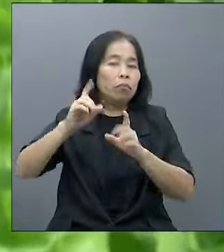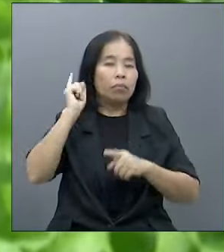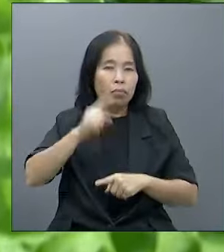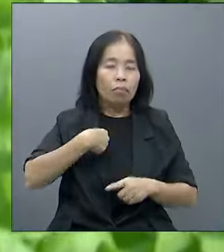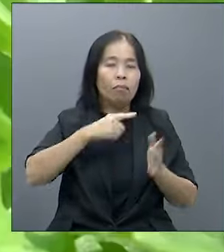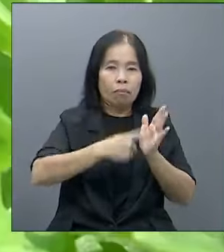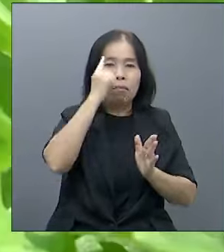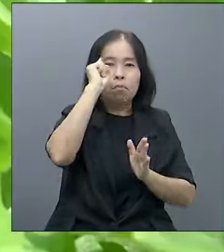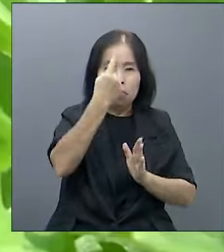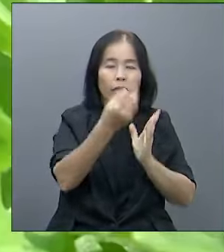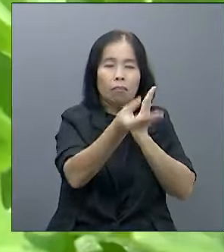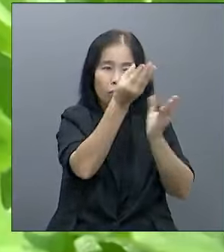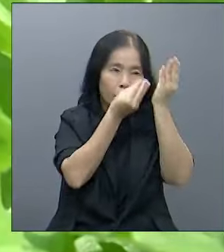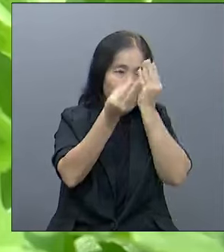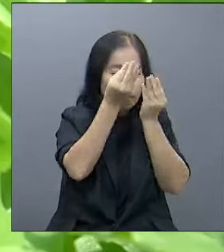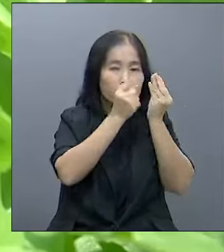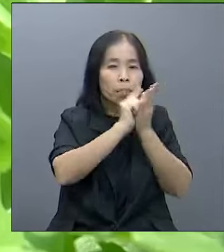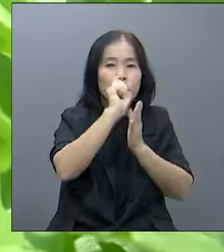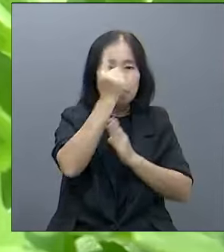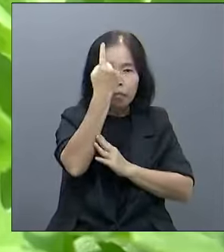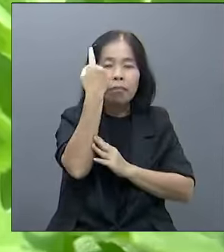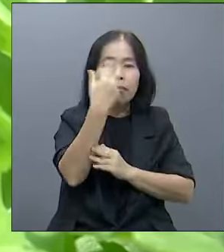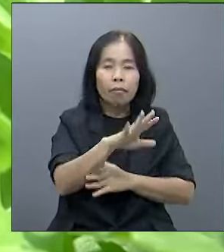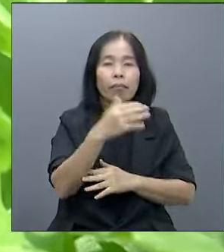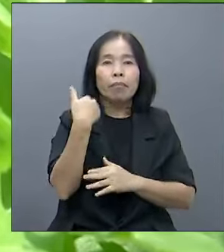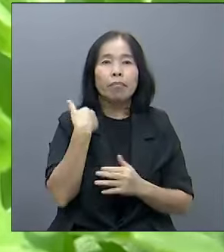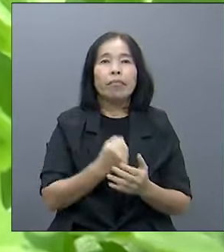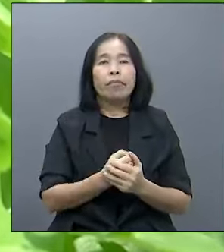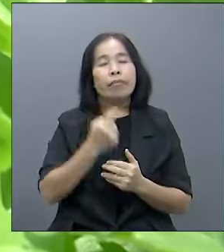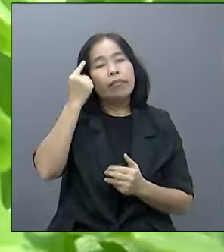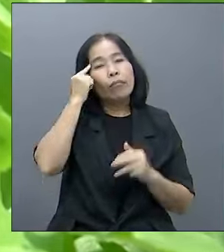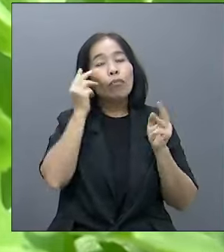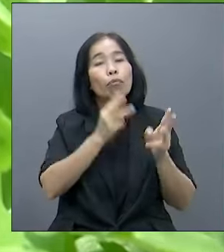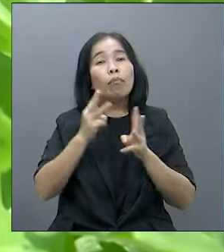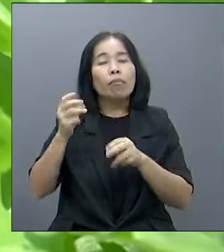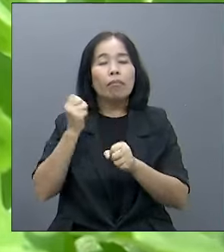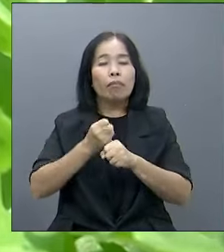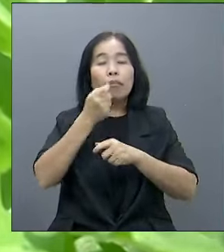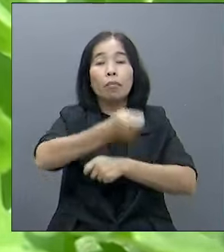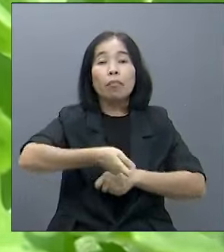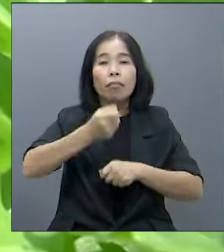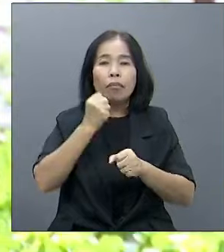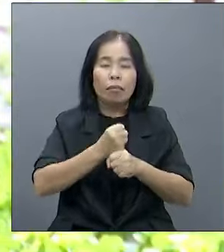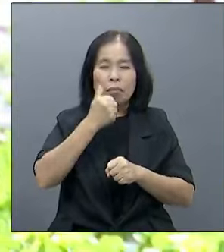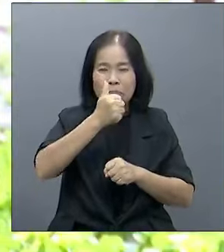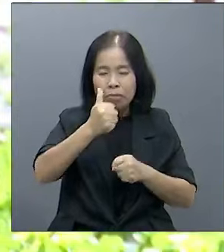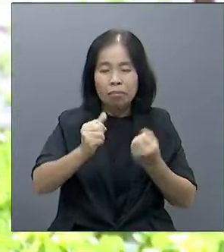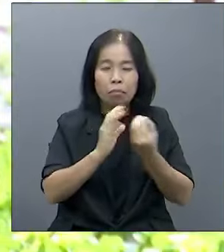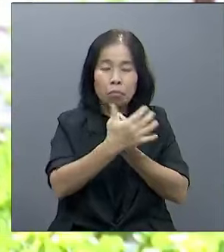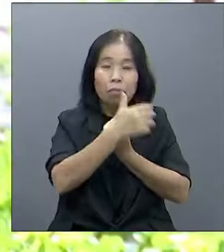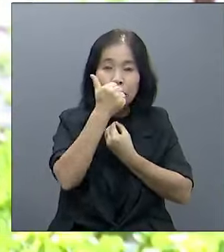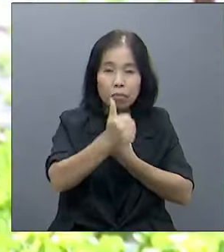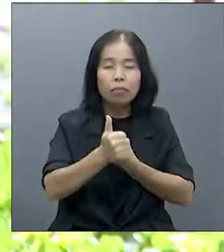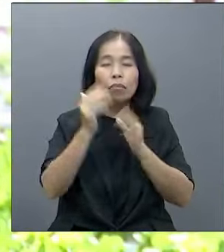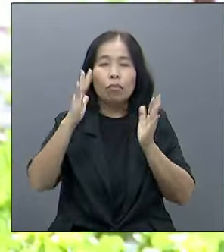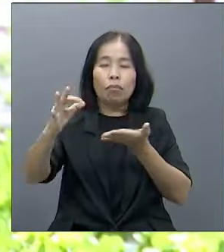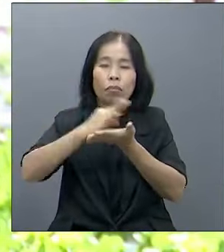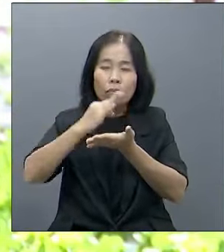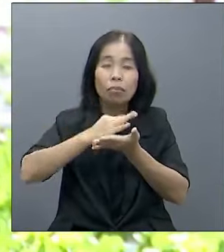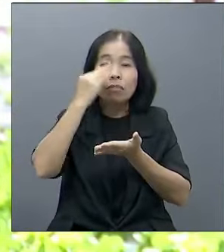วยตัวเองแต่ก่อนหาข้อมูลด้วยตัวเองตลอดแนวคิดทำการเกษตรที่ว่าให้ได้ผลผลิตที่ดีให้ลูกค้าครับโดย